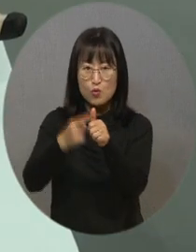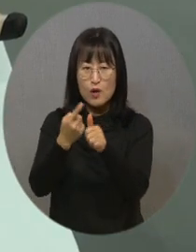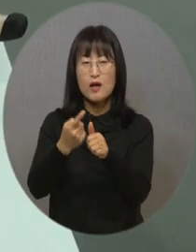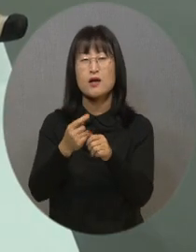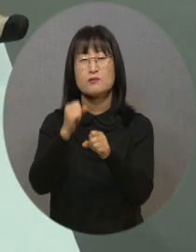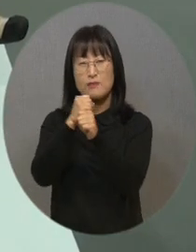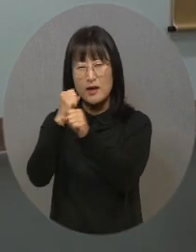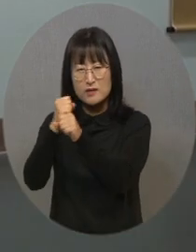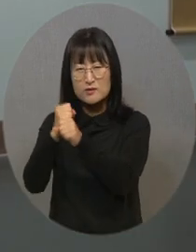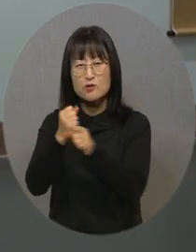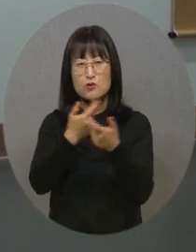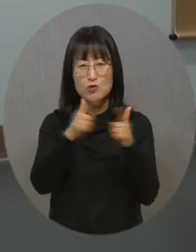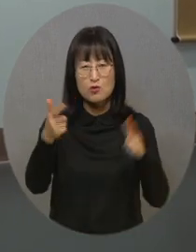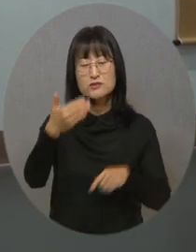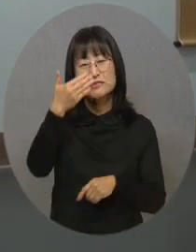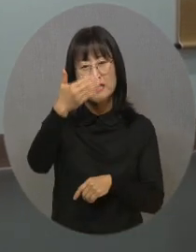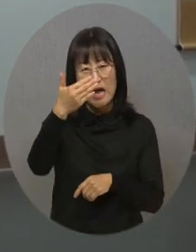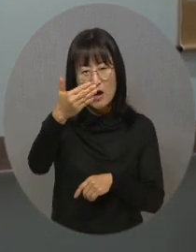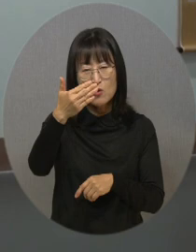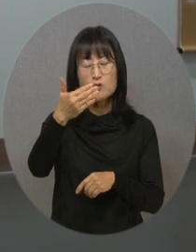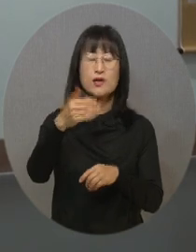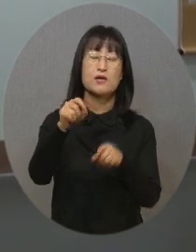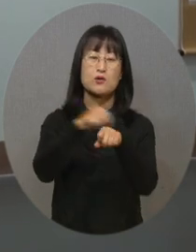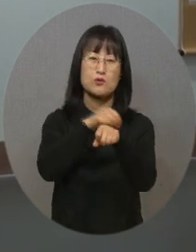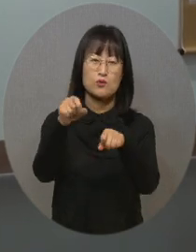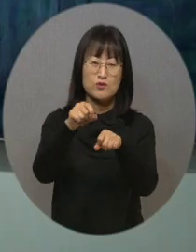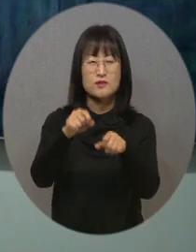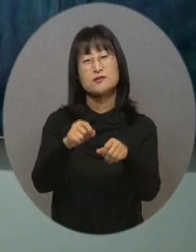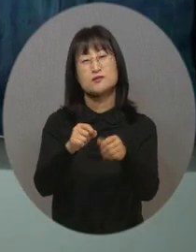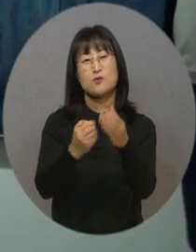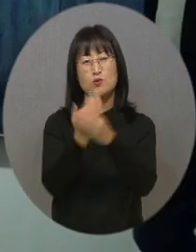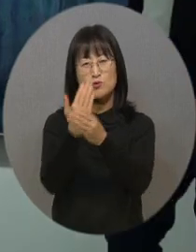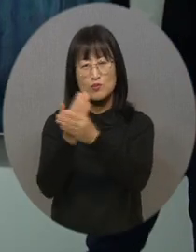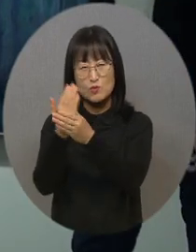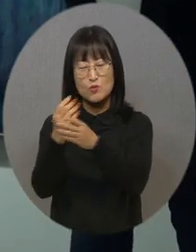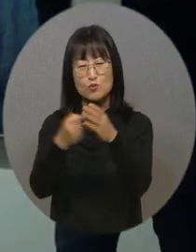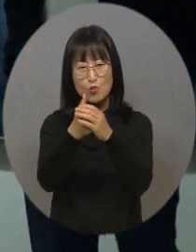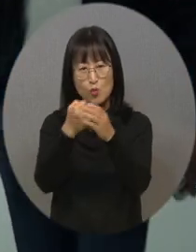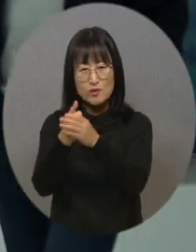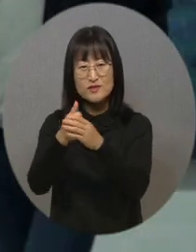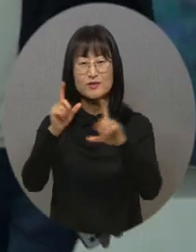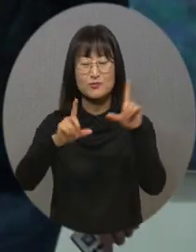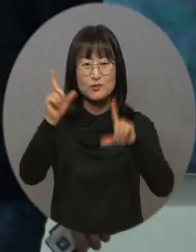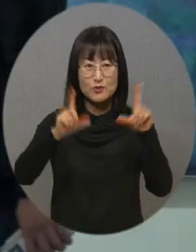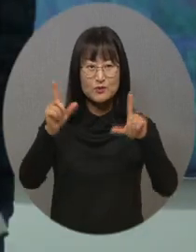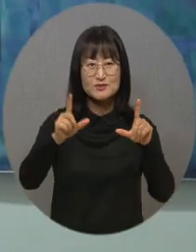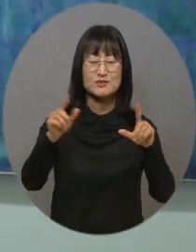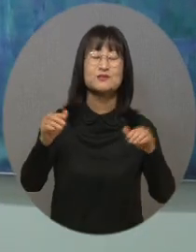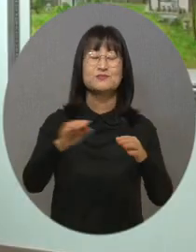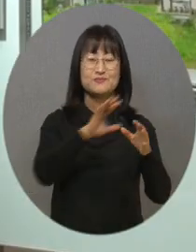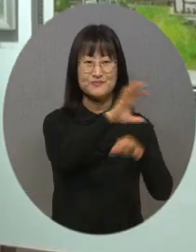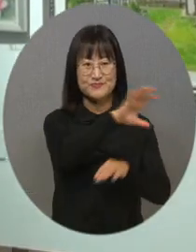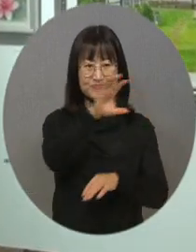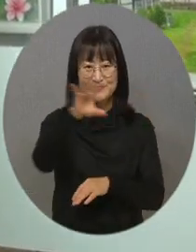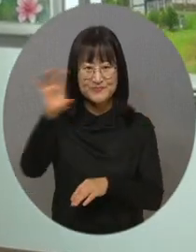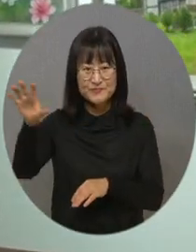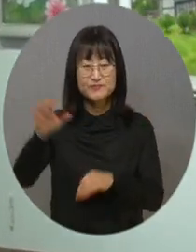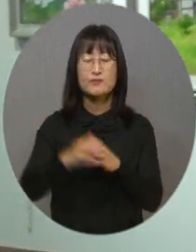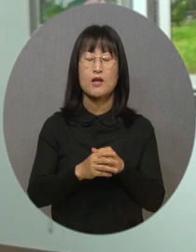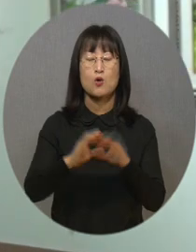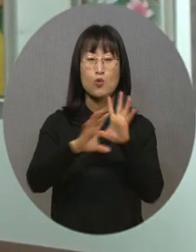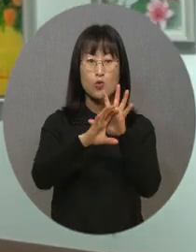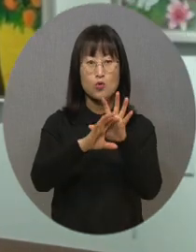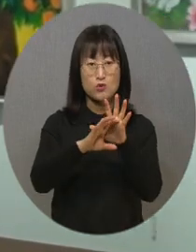등 9개 분과의 특색 있는 작품들이 3개의 전시실에서 관람객을 맞았습니다. 코로나19